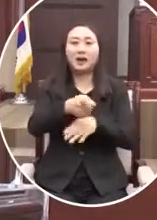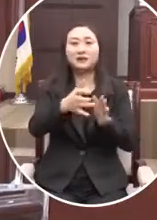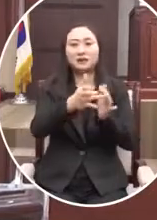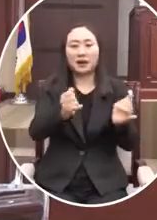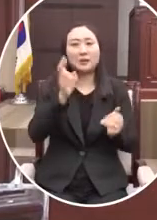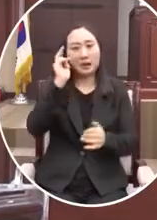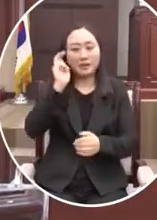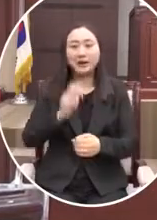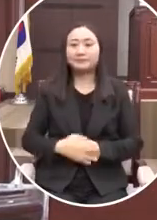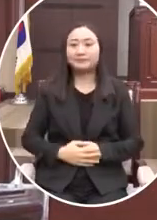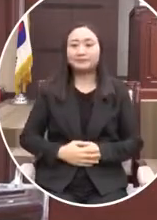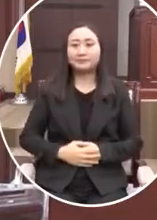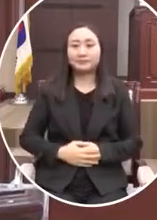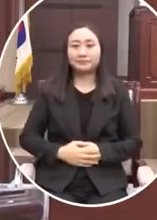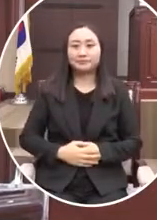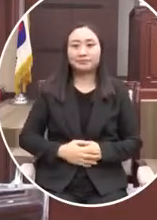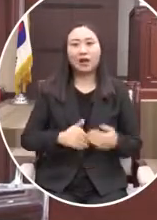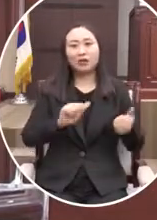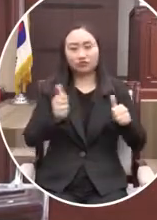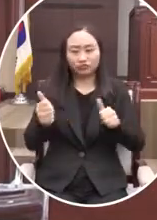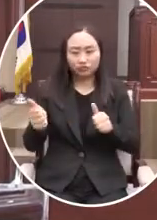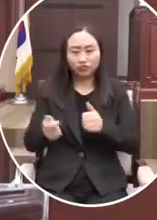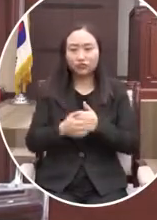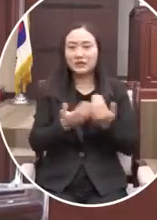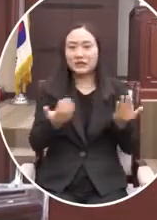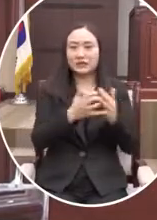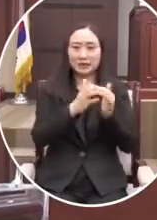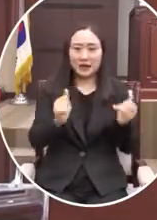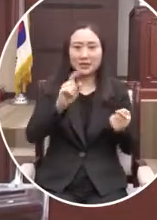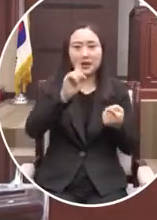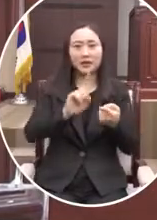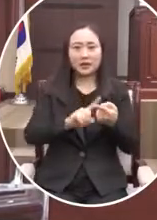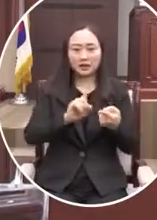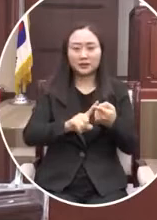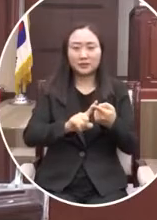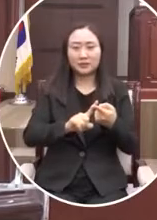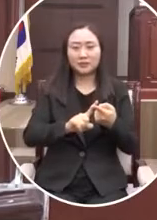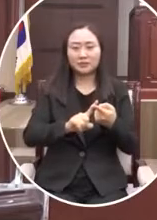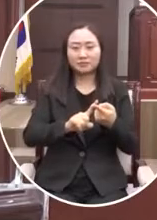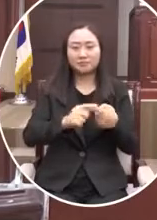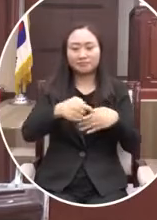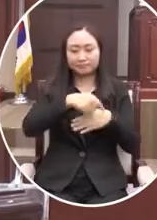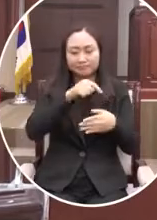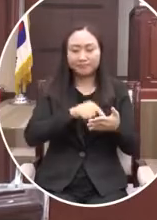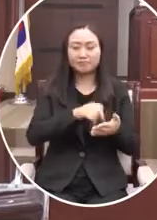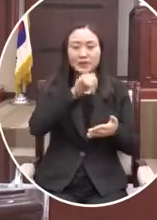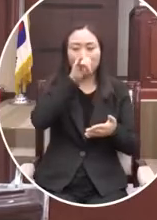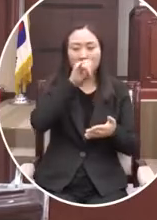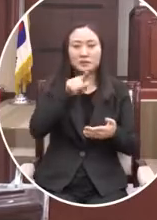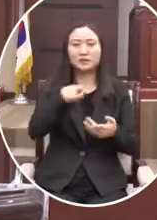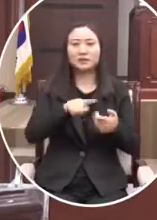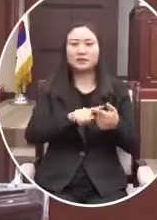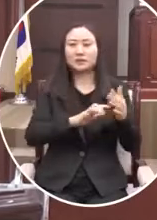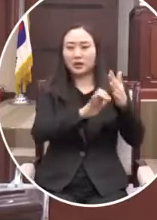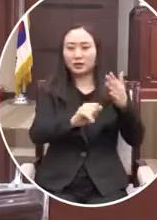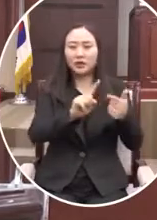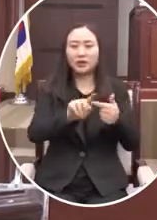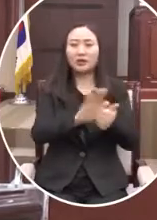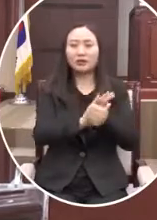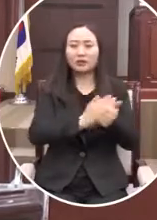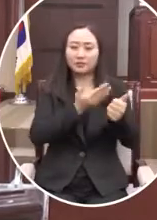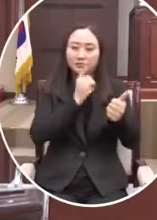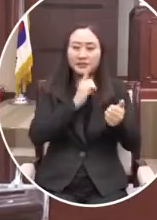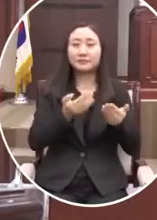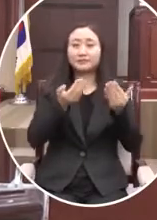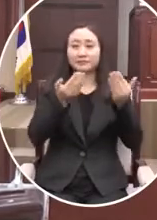것으로 추정됩니다. 돌아가신 노동자들을 애도하며 실종자 가족분들께도 위로를